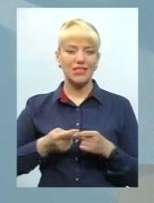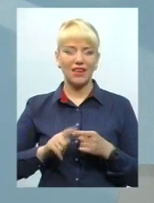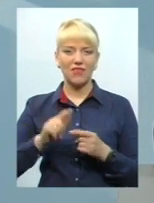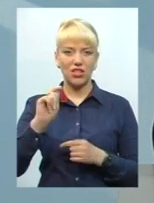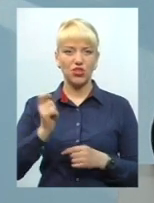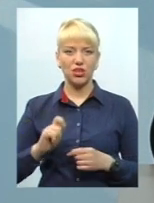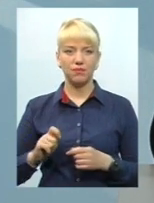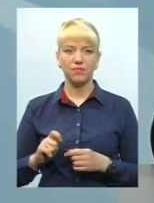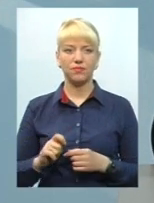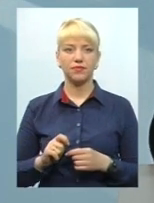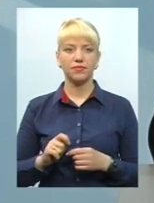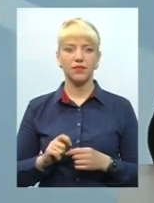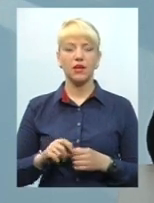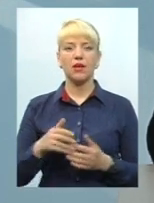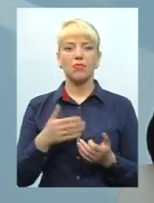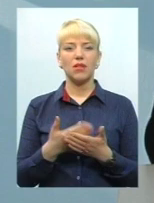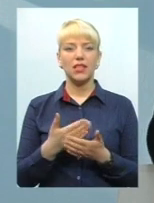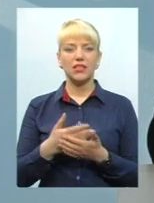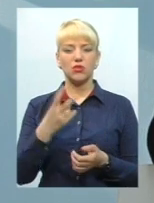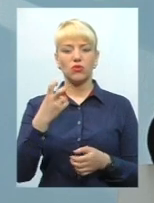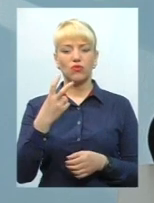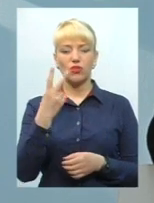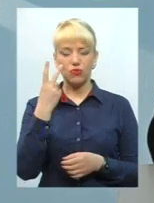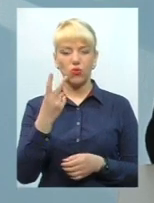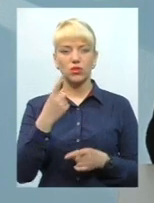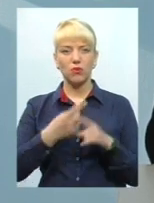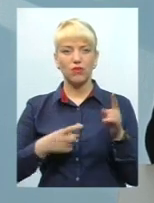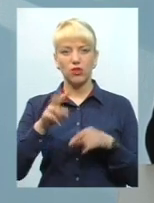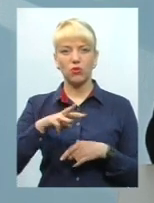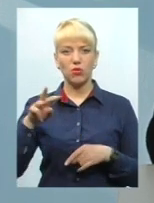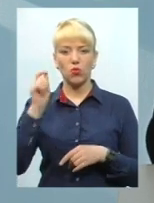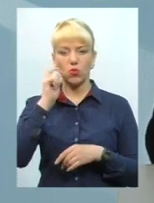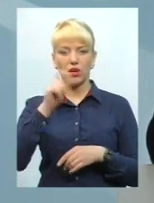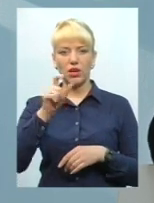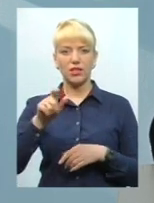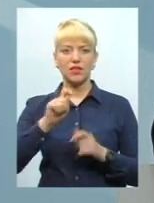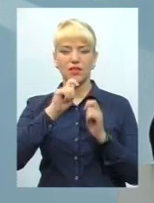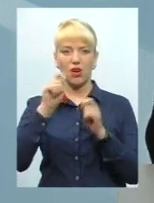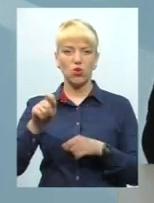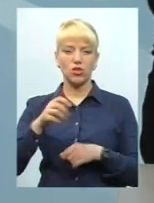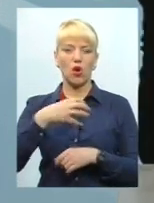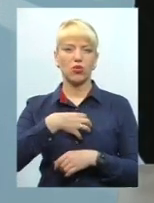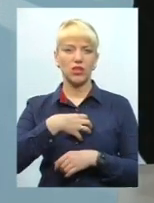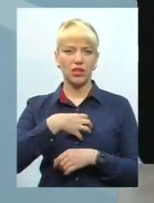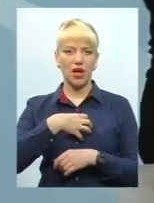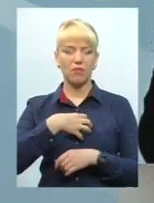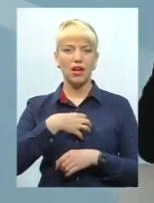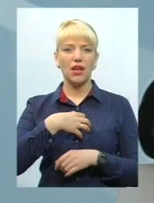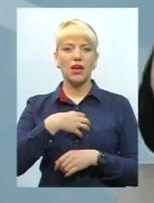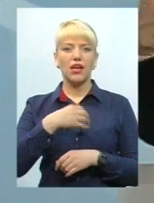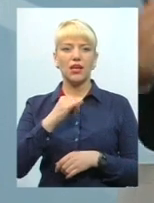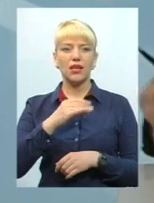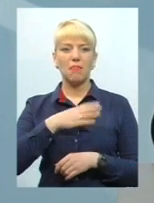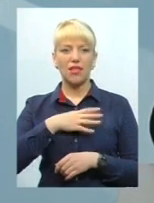Значить, близько 2,5 мільйонів українців нагороджені орденами і і медалями. Більше того,